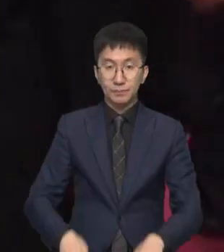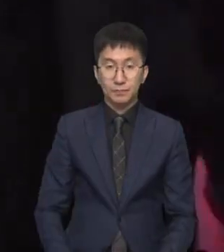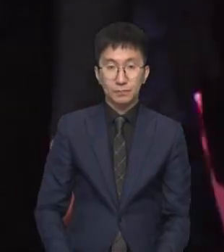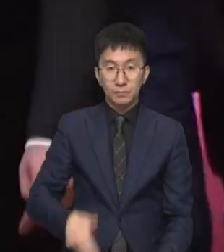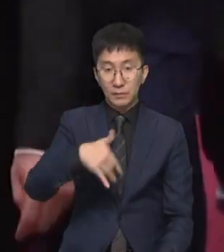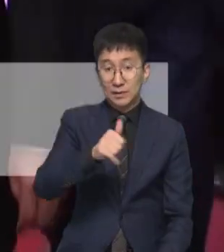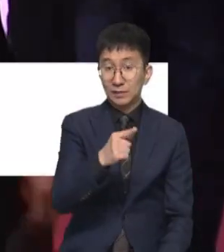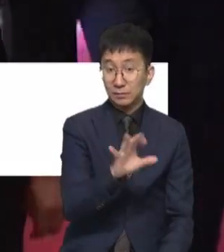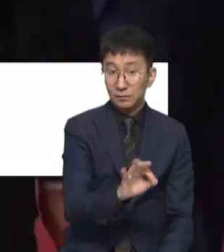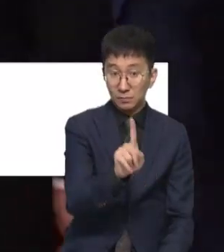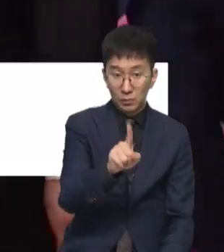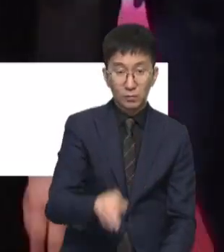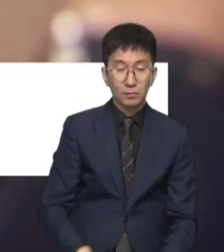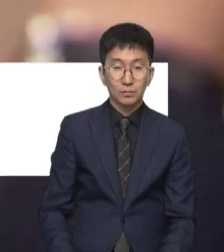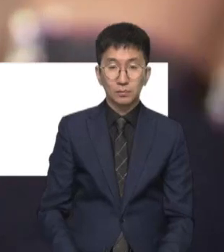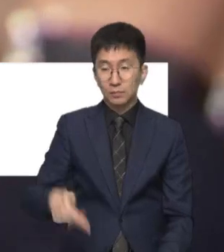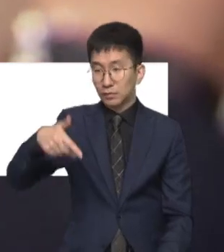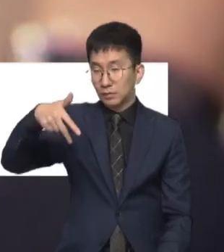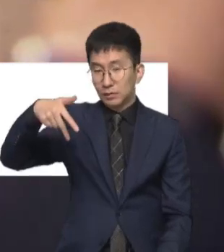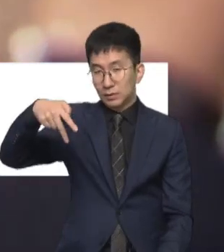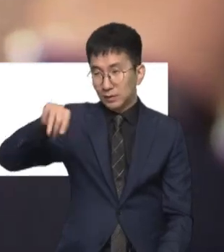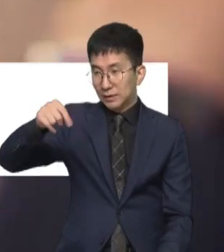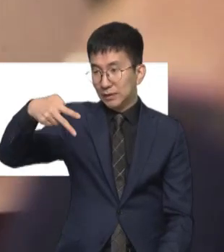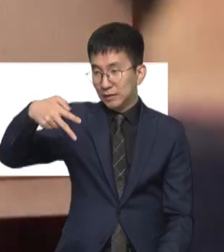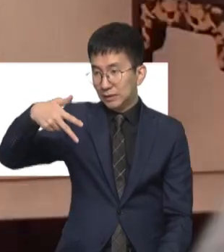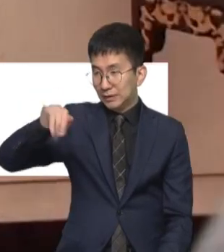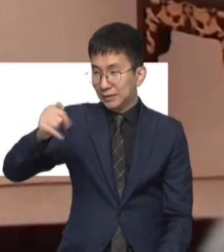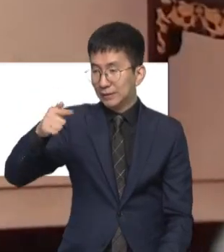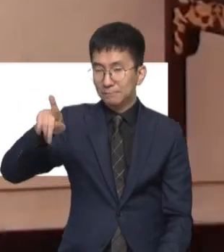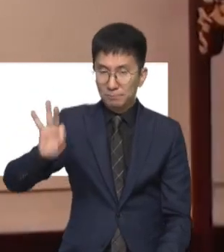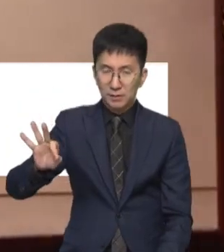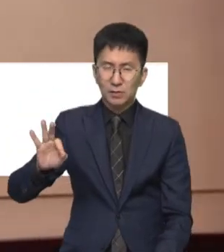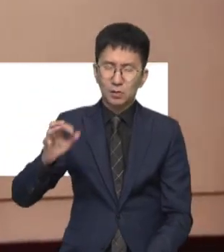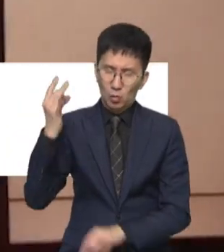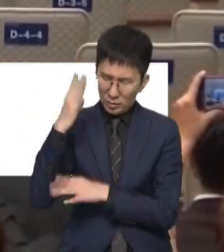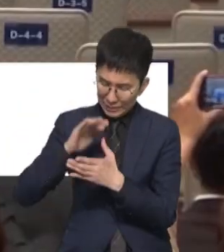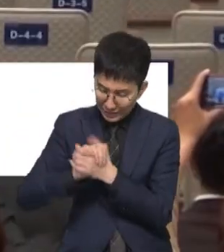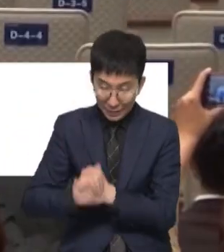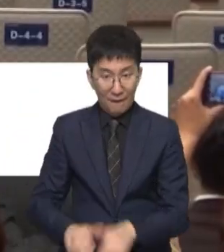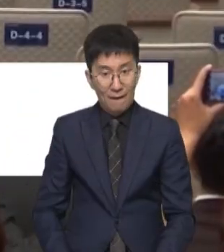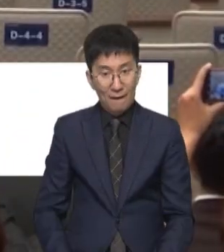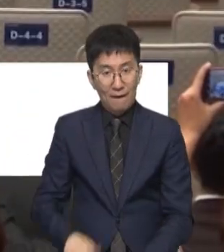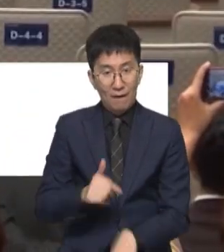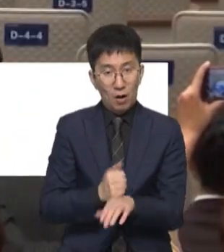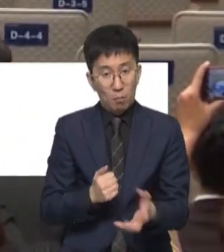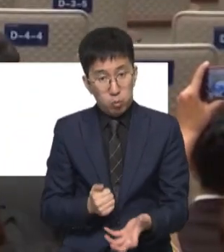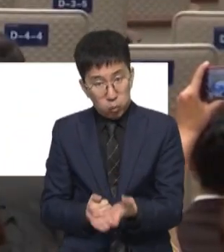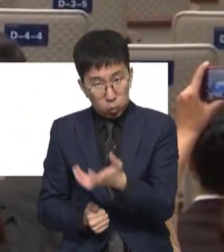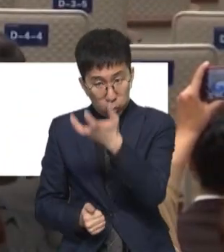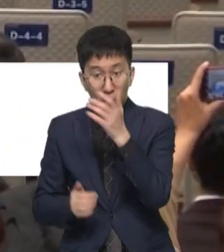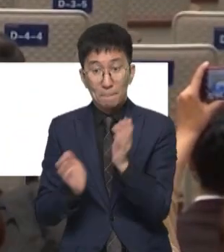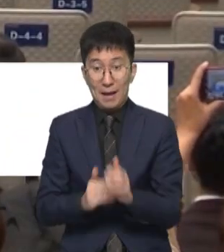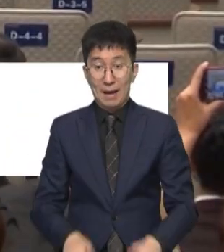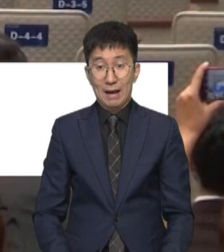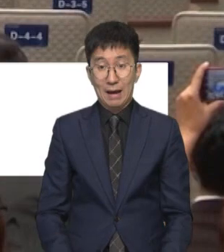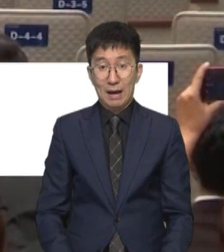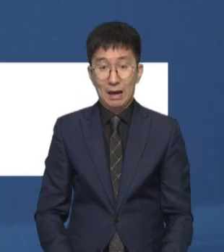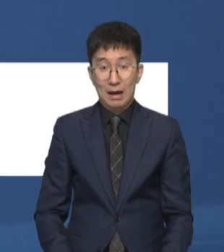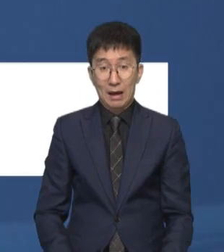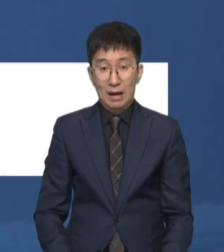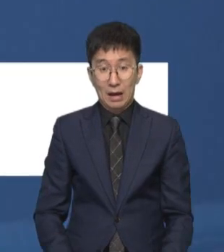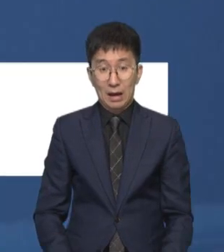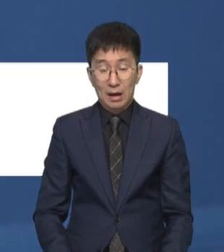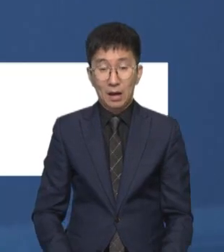친강 부장은 시진핑 주석의 총애를 받으며 초고속 승진해왔고 국익을 힘으로 관철시키는 이른바 전랑